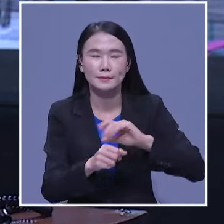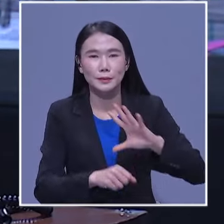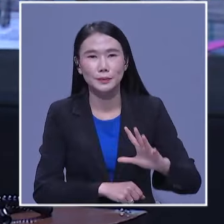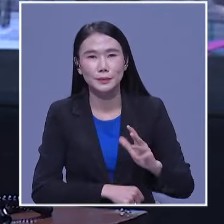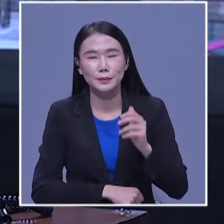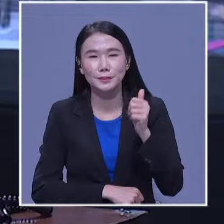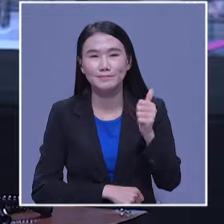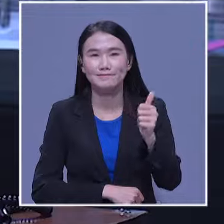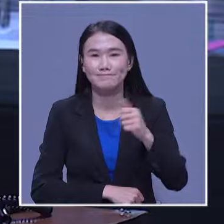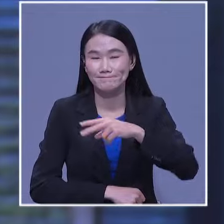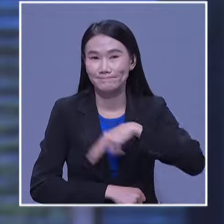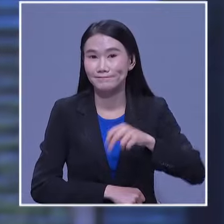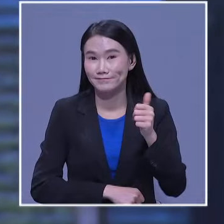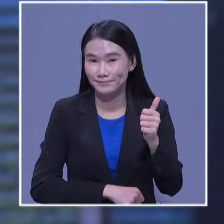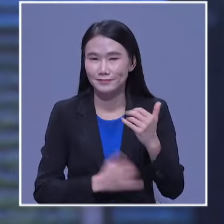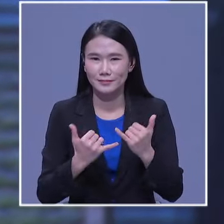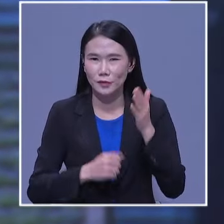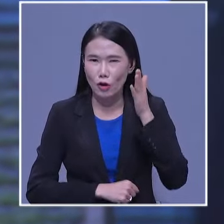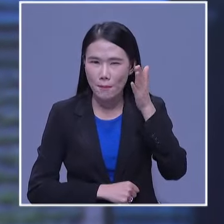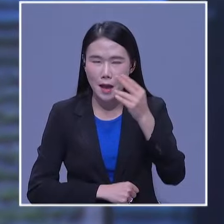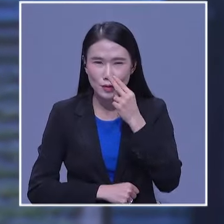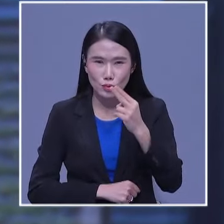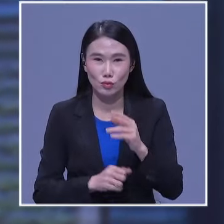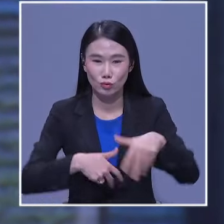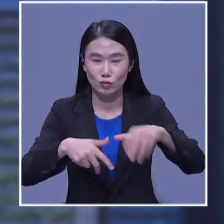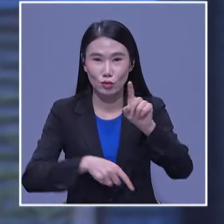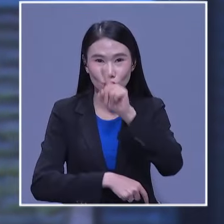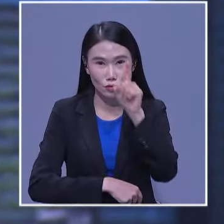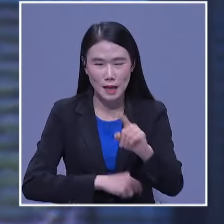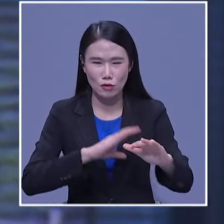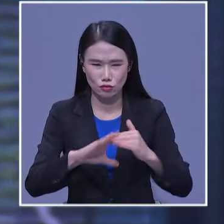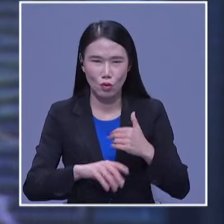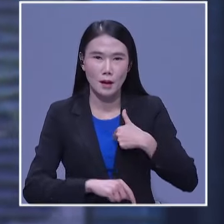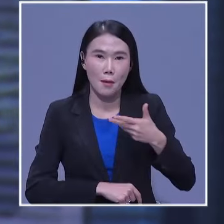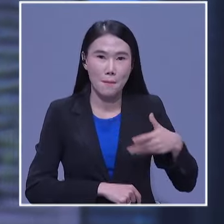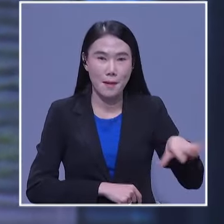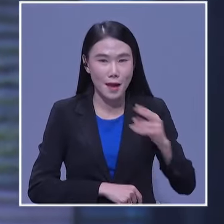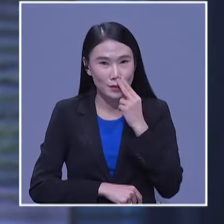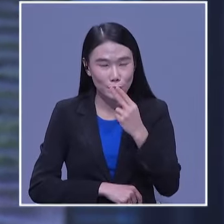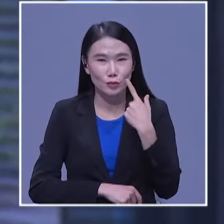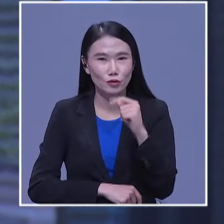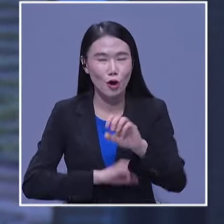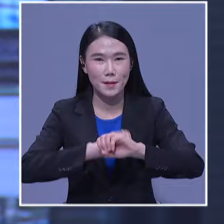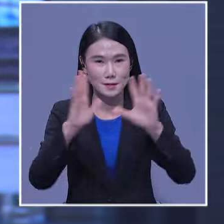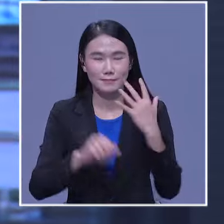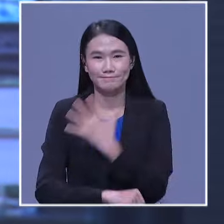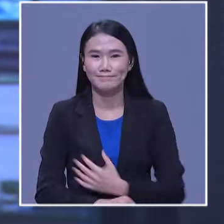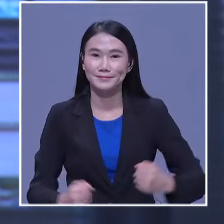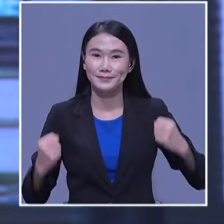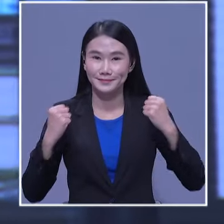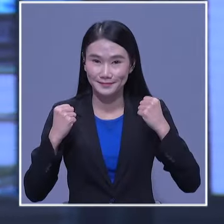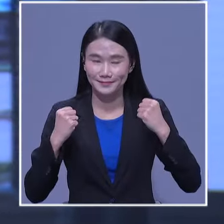ขาดได้ค่ะส่วนครั้งหน้าถ้าคุณมีเรื่องสงสัยเราจะรีบพาออกไปไขให้กระจ่างเพื่อให้เราสุขภาพดี